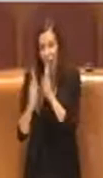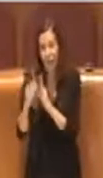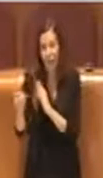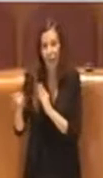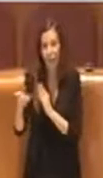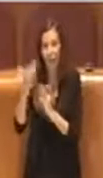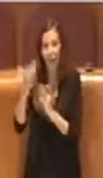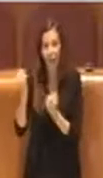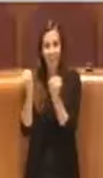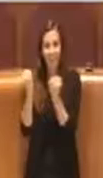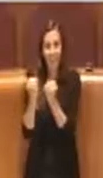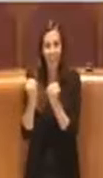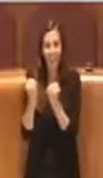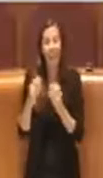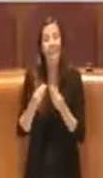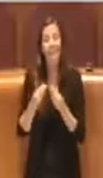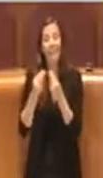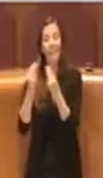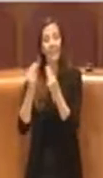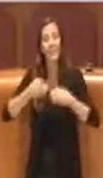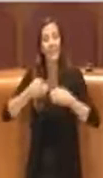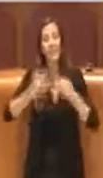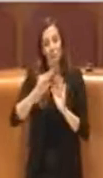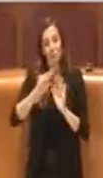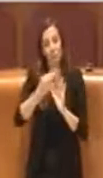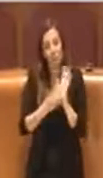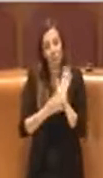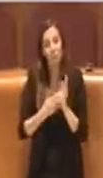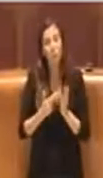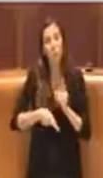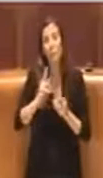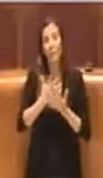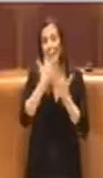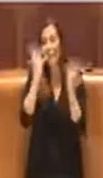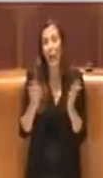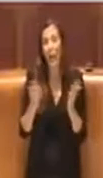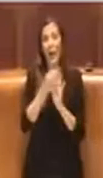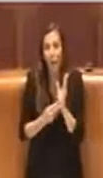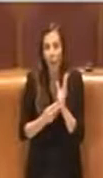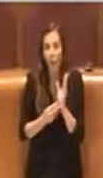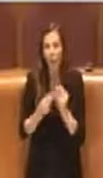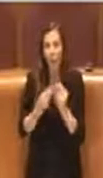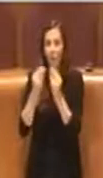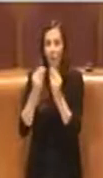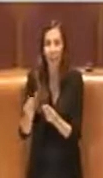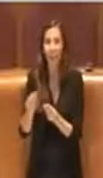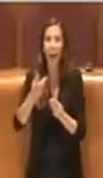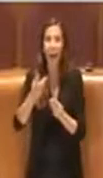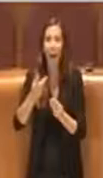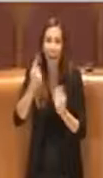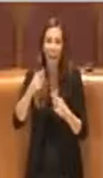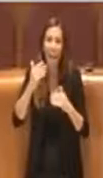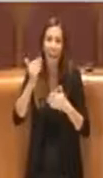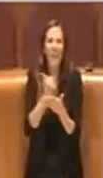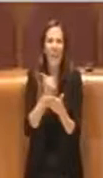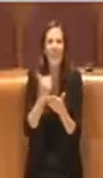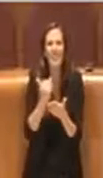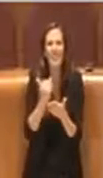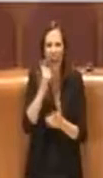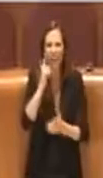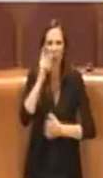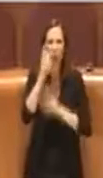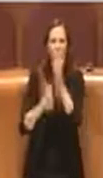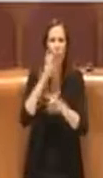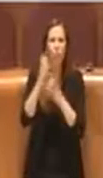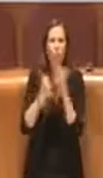naturalmente stabilendo dei punti più chiari e un regolamento più chiaro che non confonda le attività